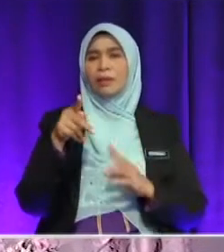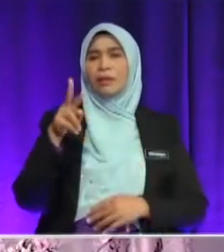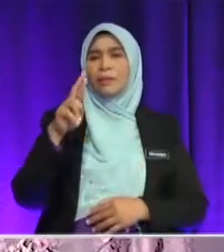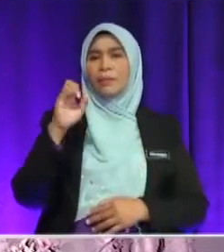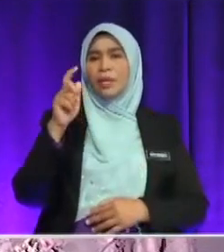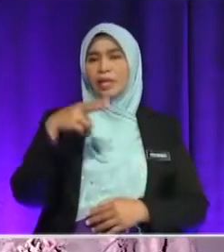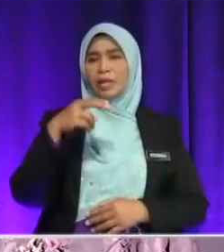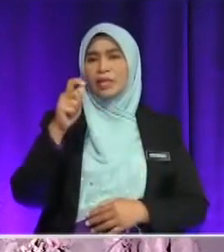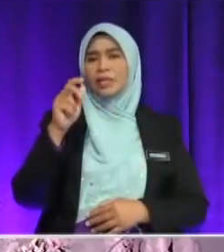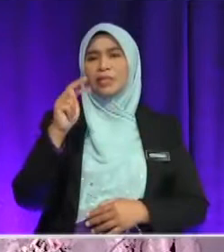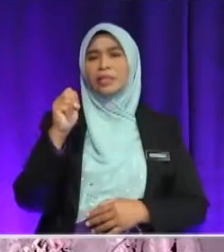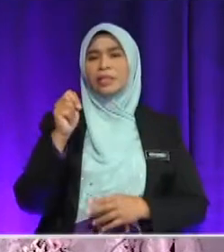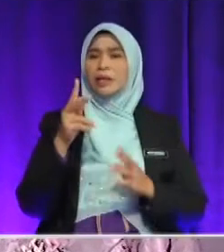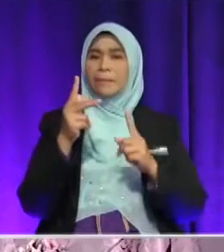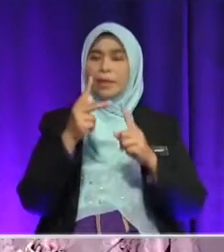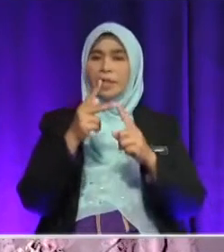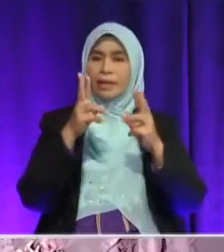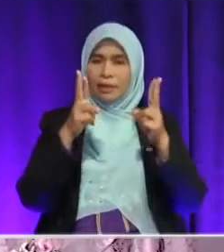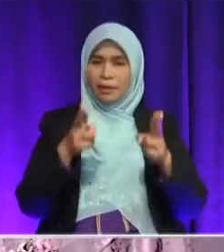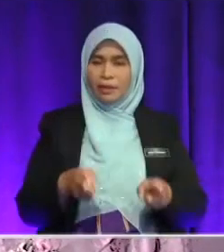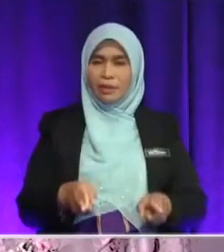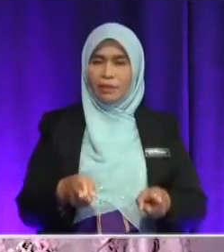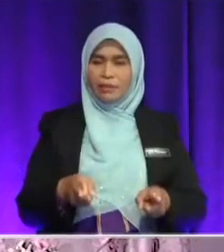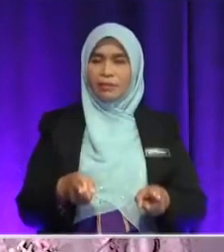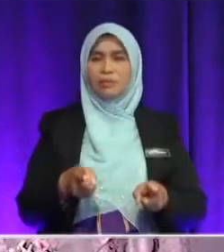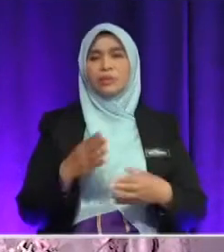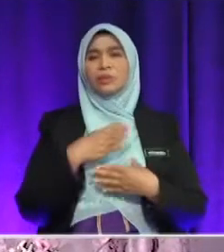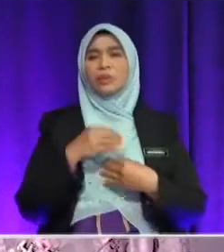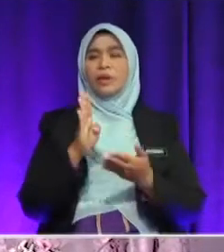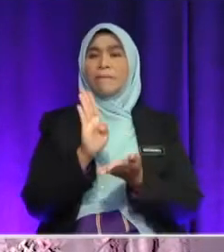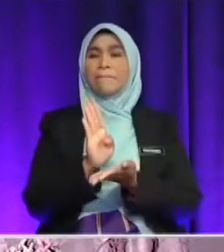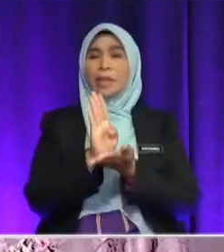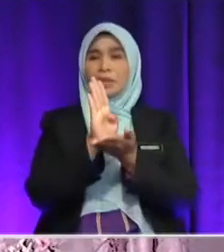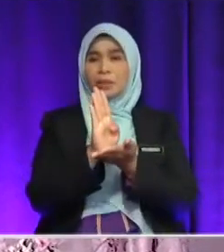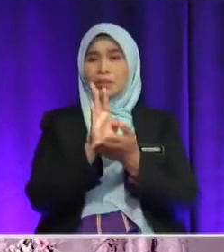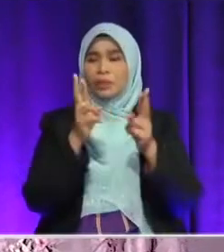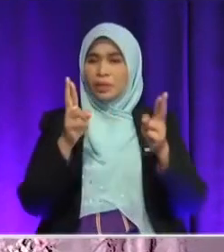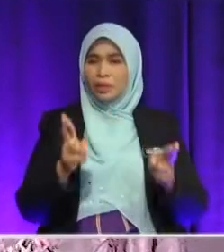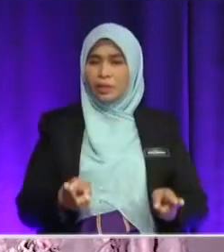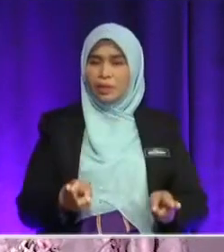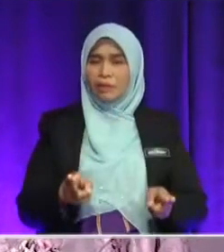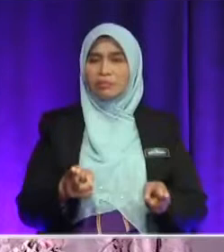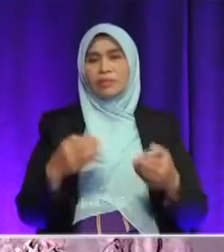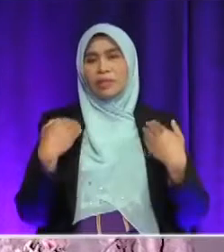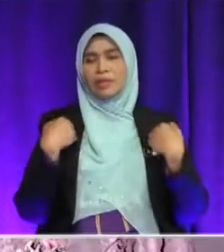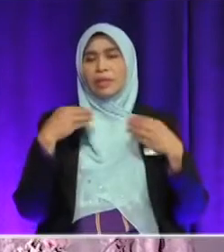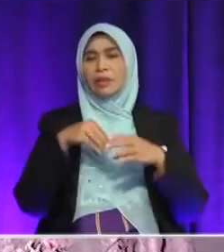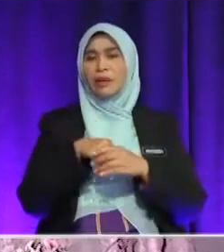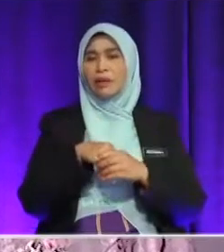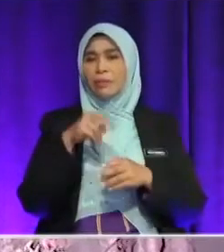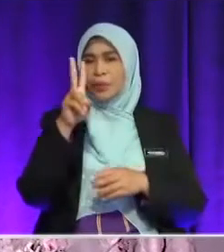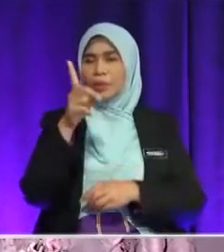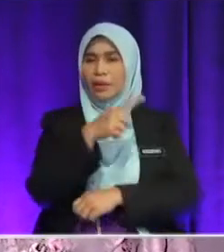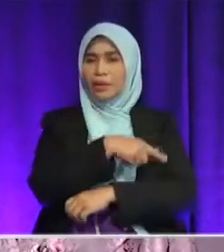semesta zaman pemerintahan Salahuddin al-ayyubi ya beliau sentiasa bersama rakyat ada hari dalam seminggu ada dua hari dalam seminggu